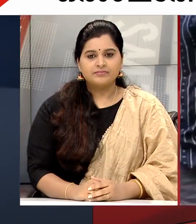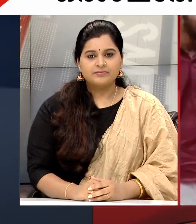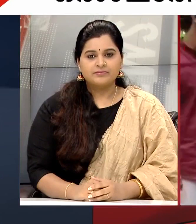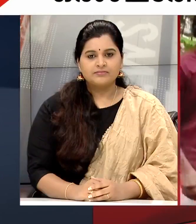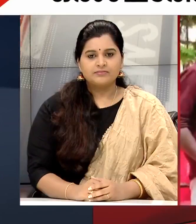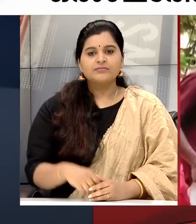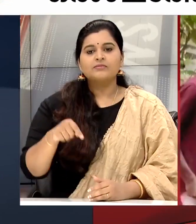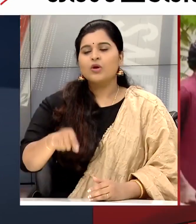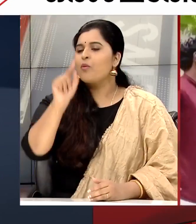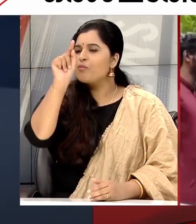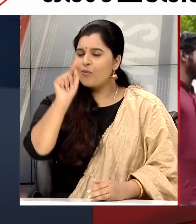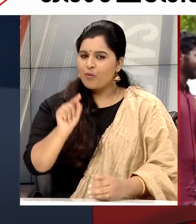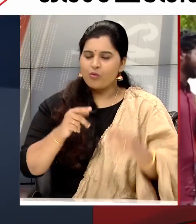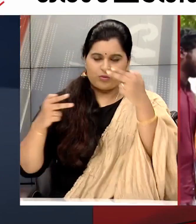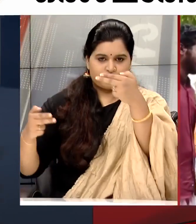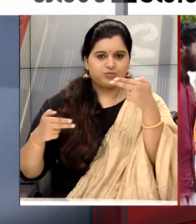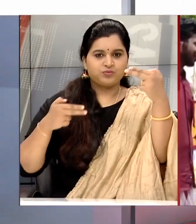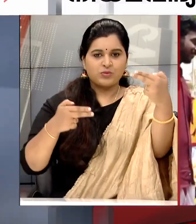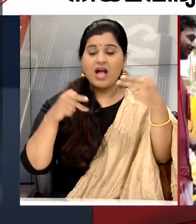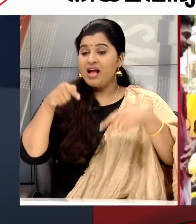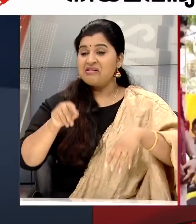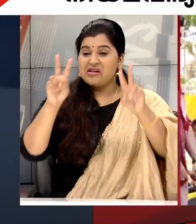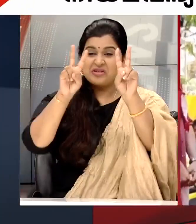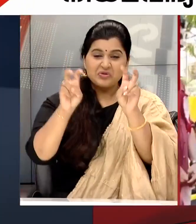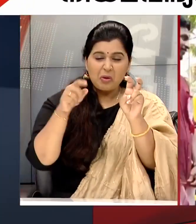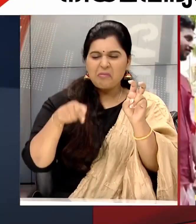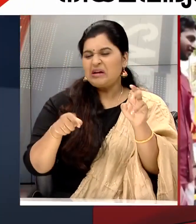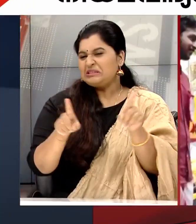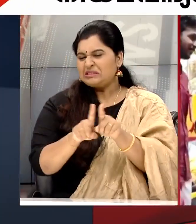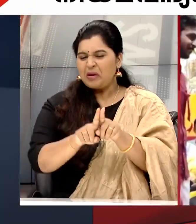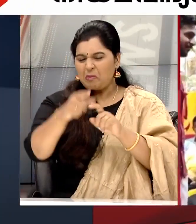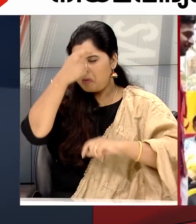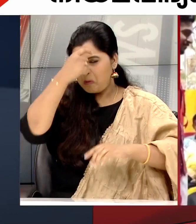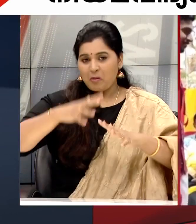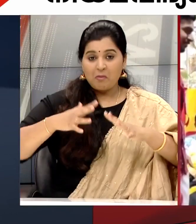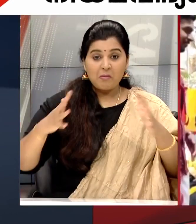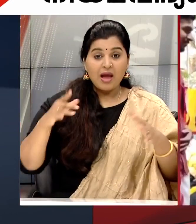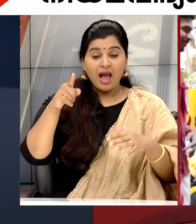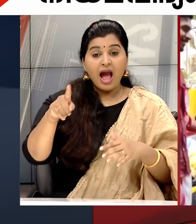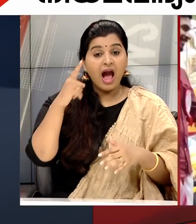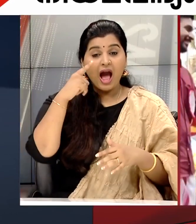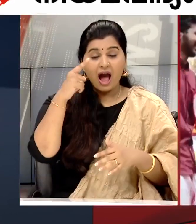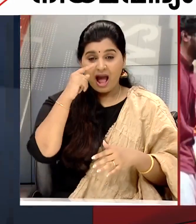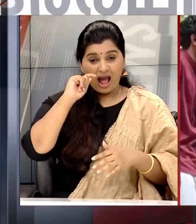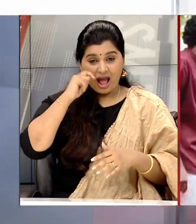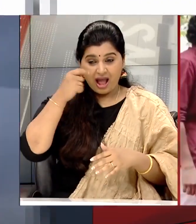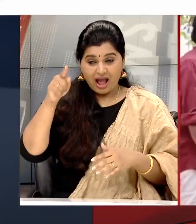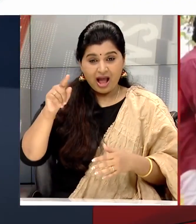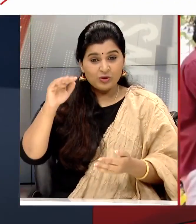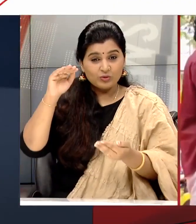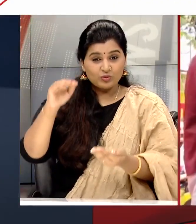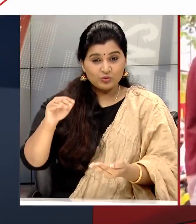ശ്യാം പ്രസാദ് ഉത്തമൻ വിവരങ്ങൾ നൽകും. ശ്യാം, ഈ വിഷയത്തിലെ വിവാദം ഇപ്പോഴും കെട്ടടങ്ങിയിട്ടില്ല. എന്തായാലും ആ വിദ്യാർത്ഥിക്ക് സസ്പെൻഷൻ നൽകാൻ തീരുമാനിച്ചല്ലേ കോളേജ്